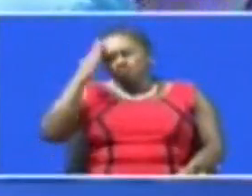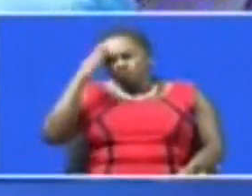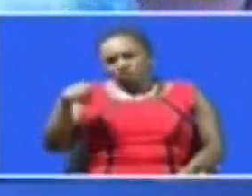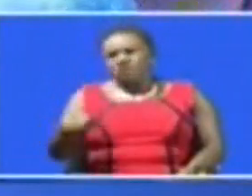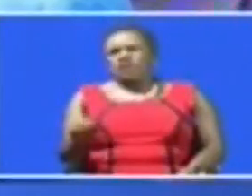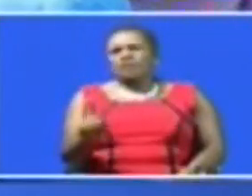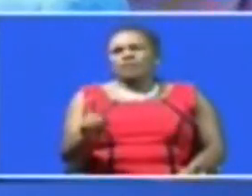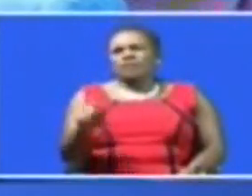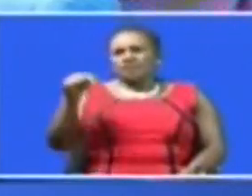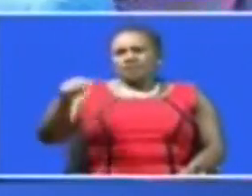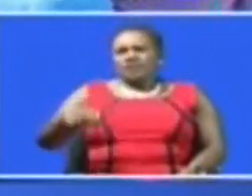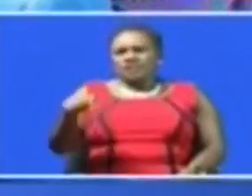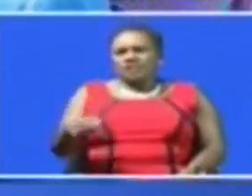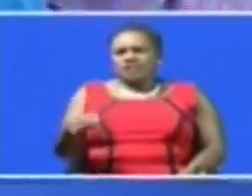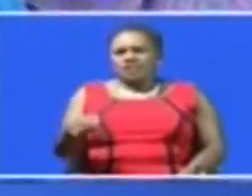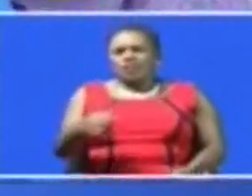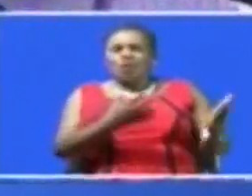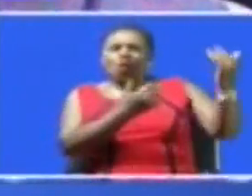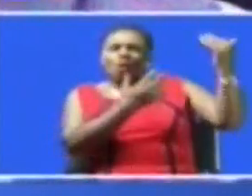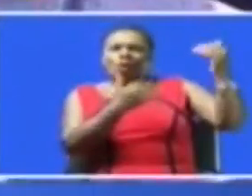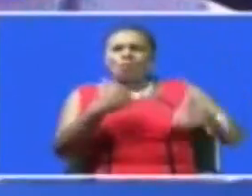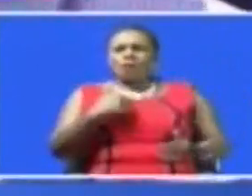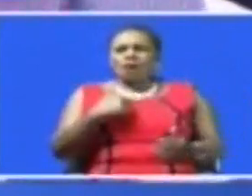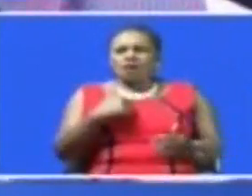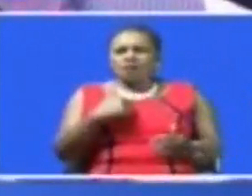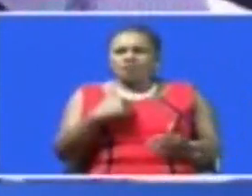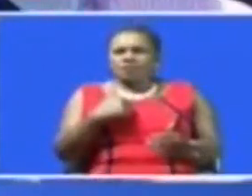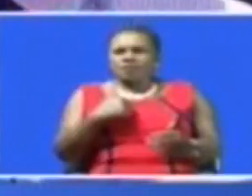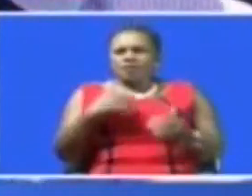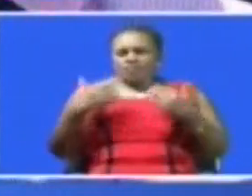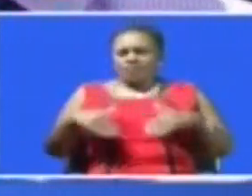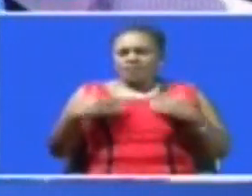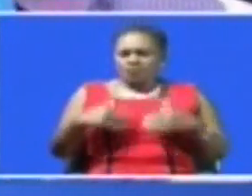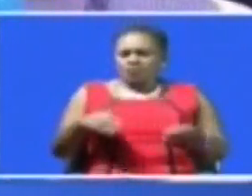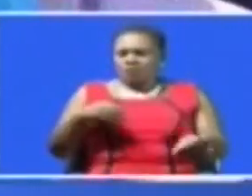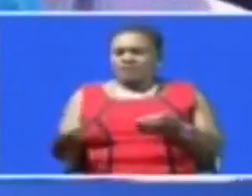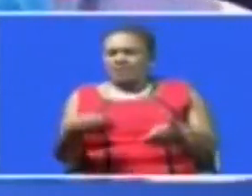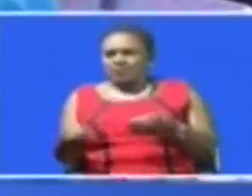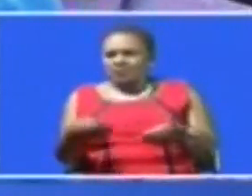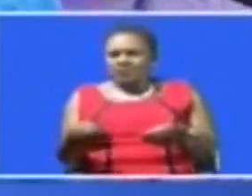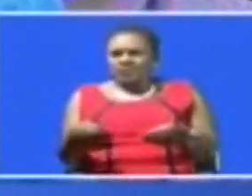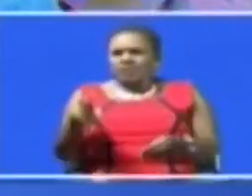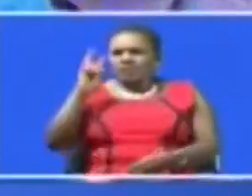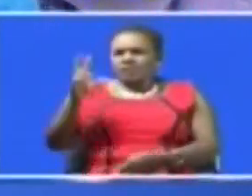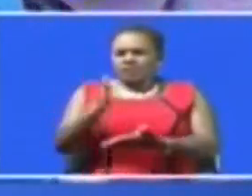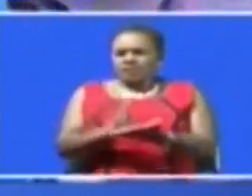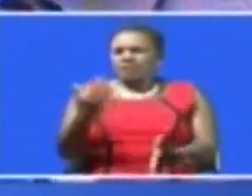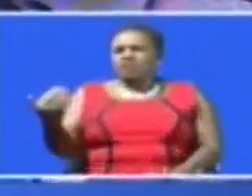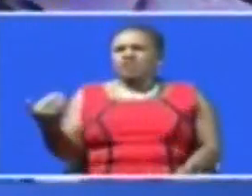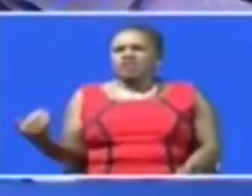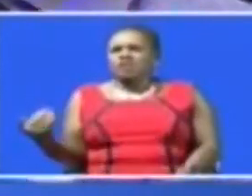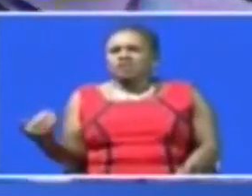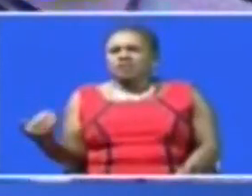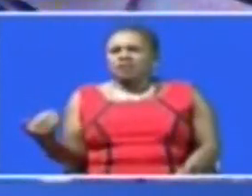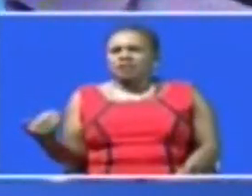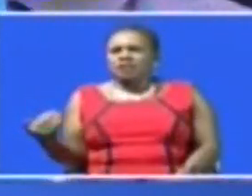mtaa. This is all about hope and optimism. It's about empowering people with disabilities. We've seen some of the children with